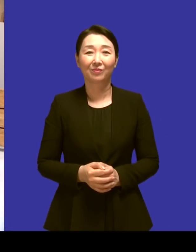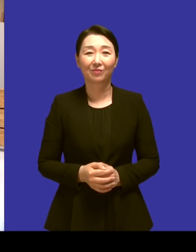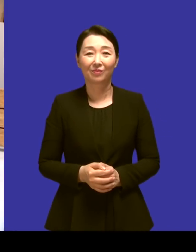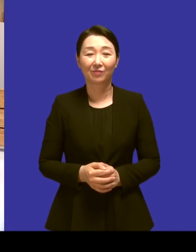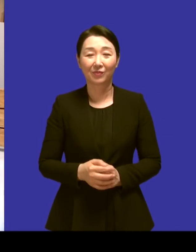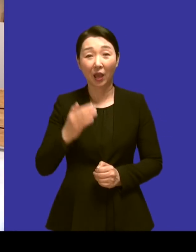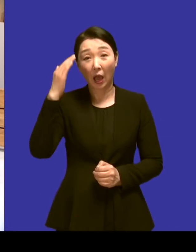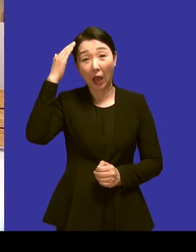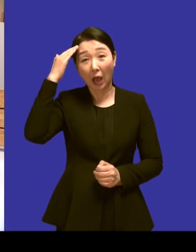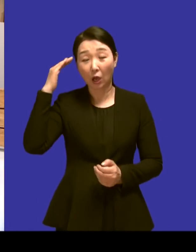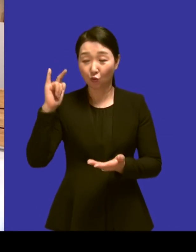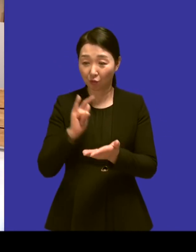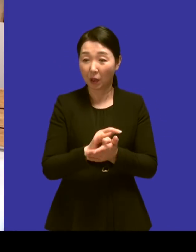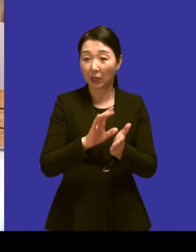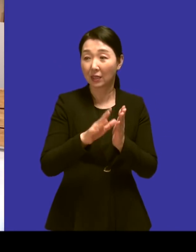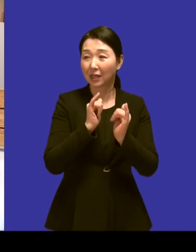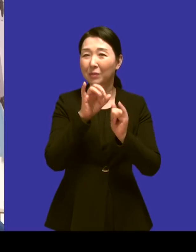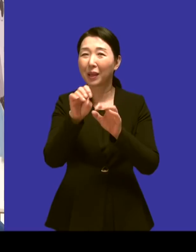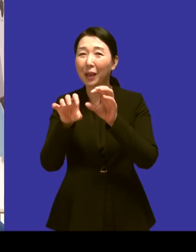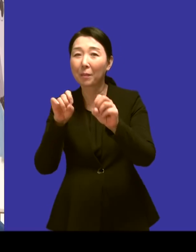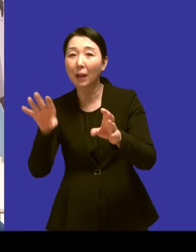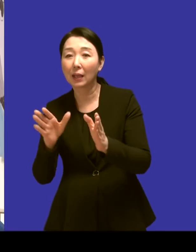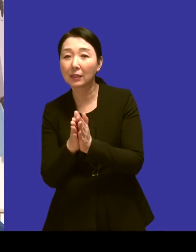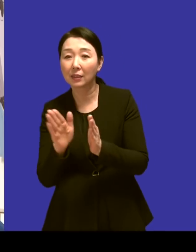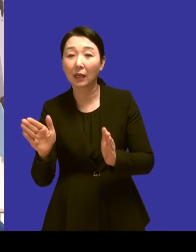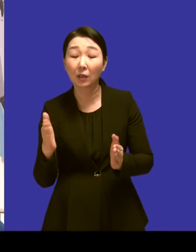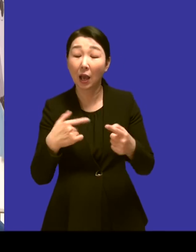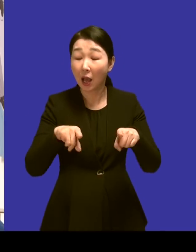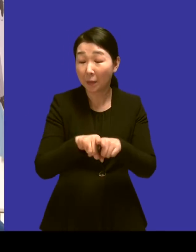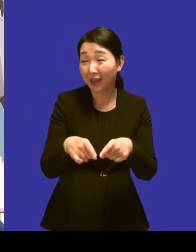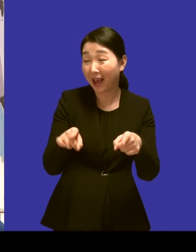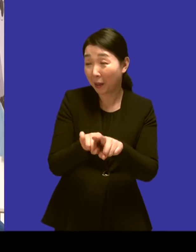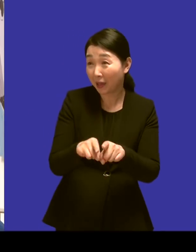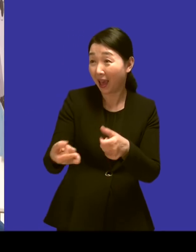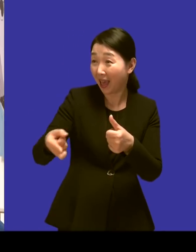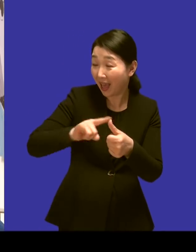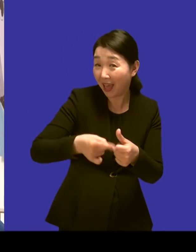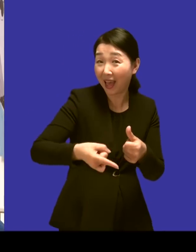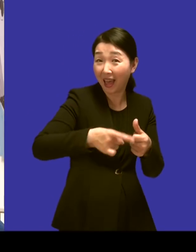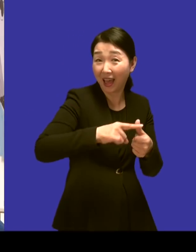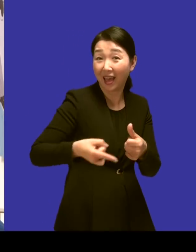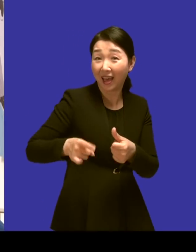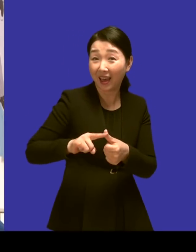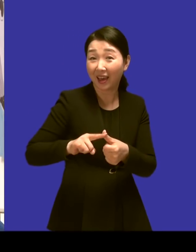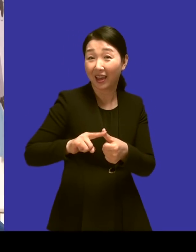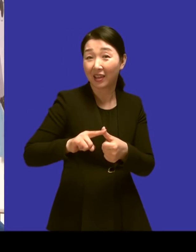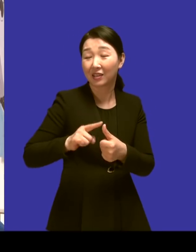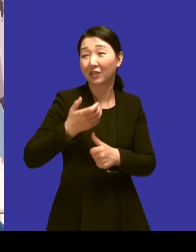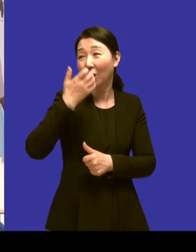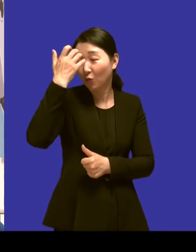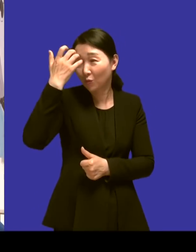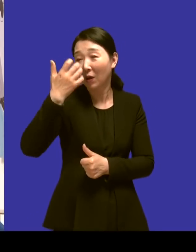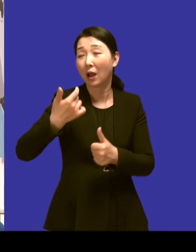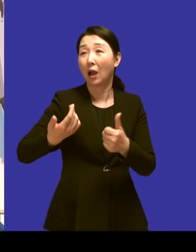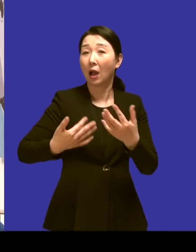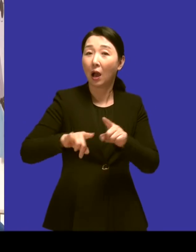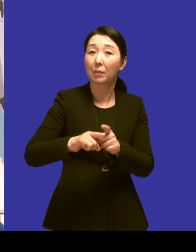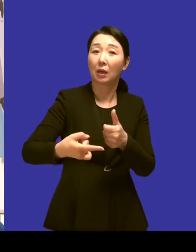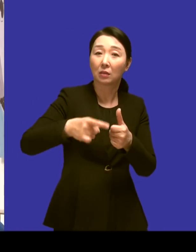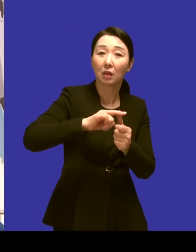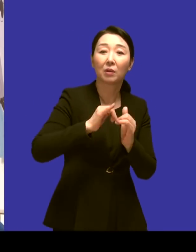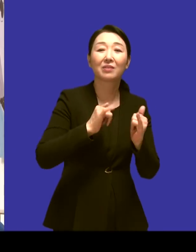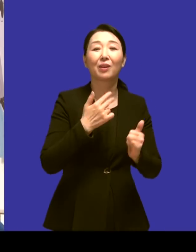한국 들어왔을 때 사람들한테 막 얘기를 했어요. 이런 거 같이 하자, 같이 하자. 근데 그 당시에는 그 꿈에 동조해주는 사람이